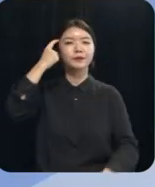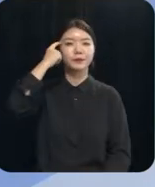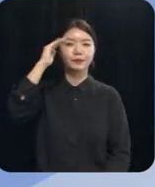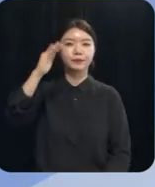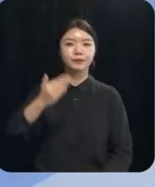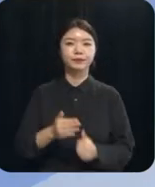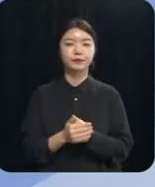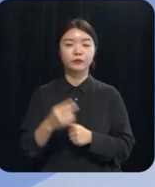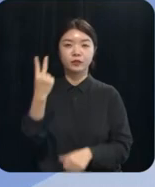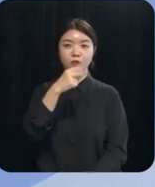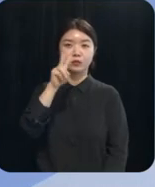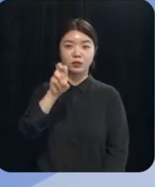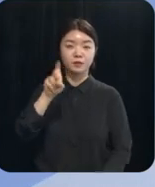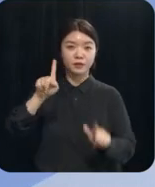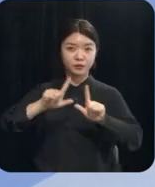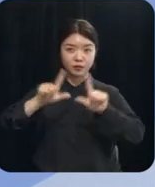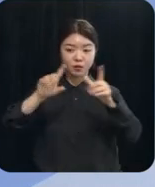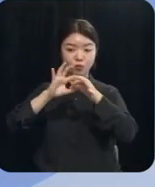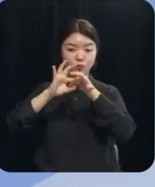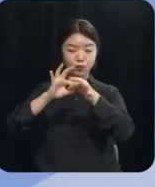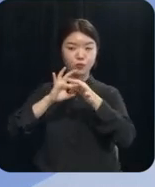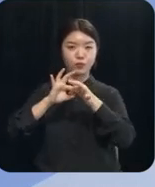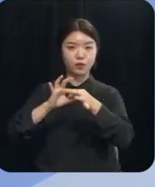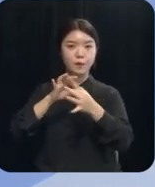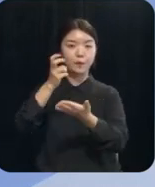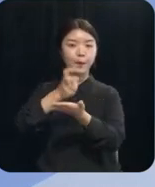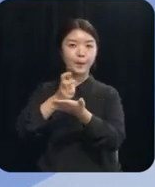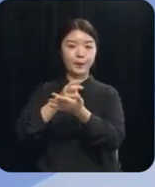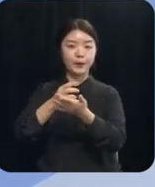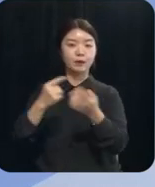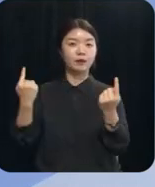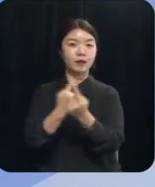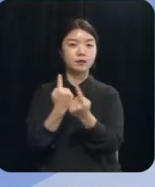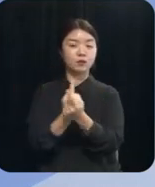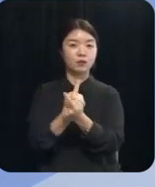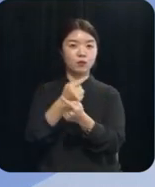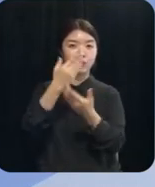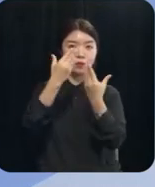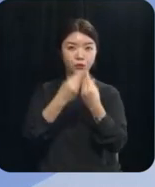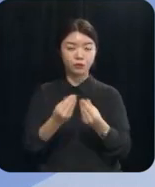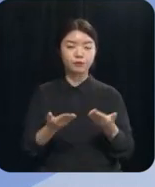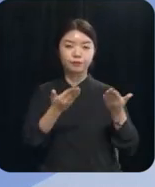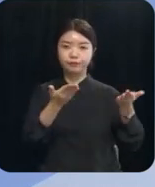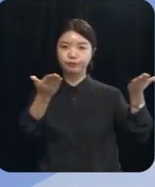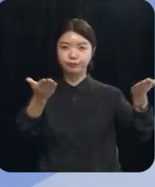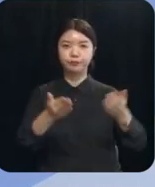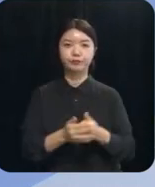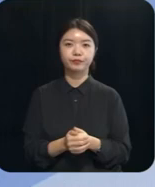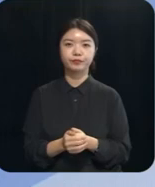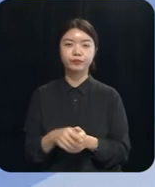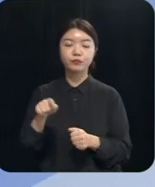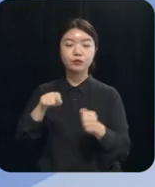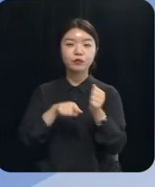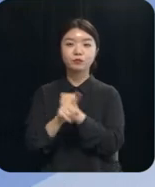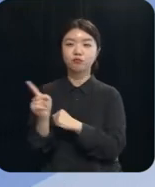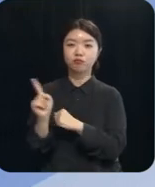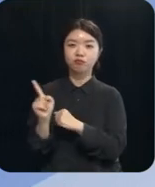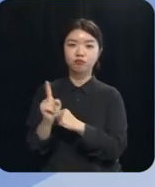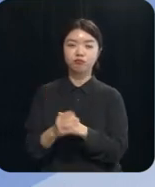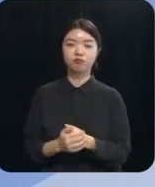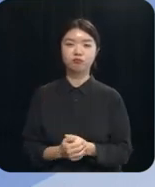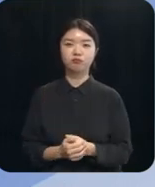있습니다. 2021년에 관련되어진 법령 개정안도 제출했습니다. 그 이유는